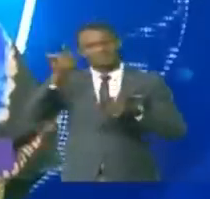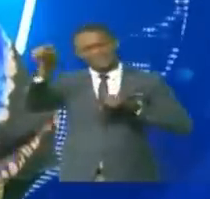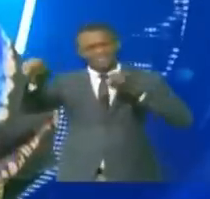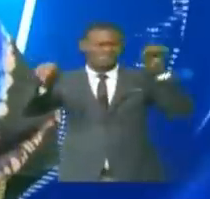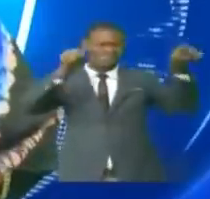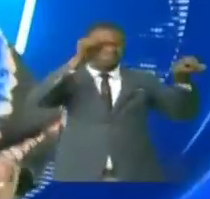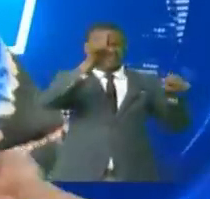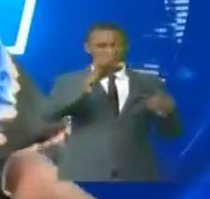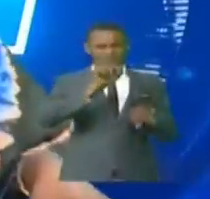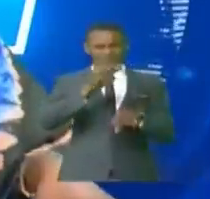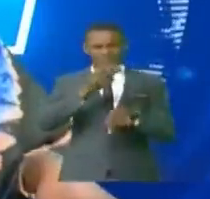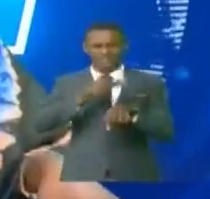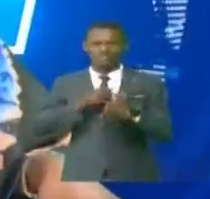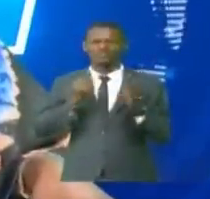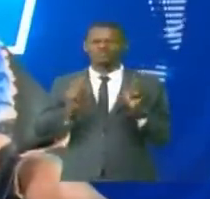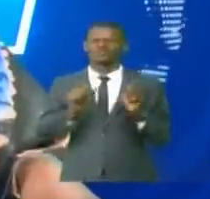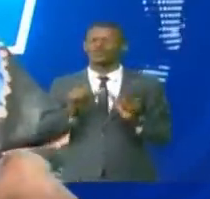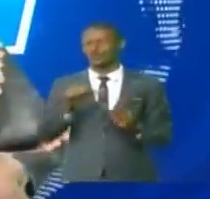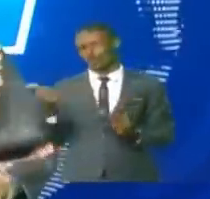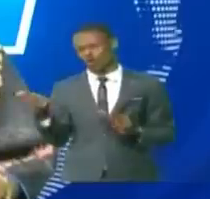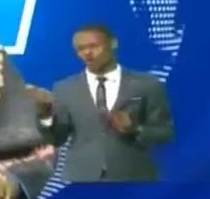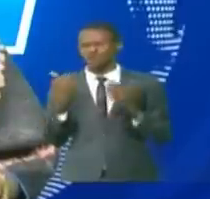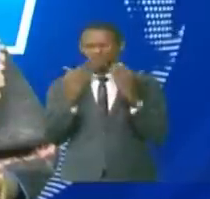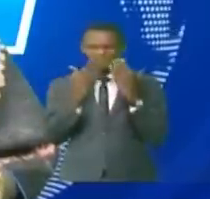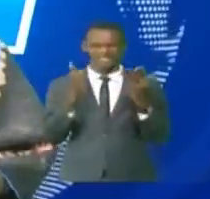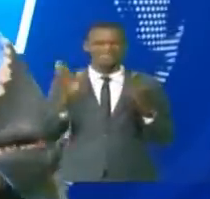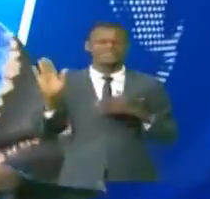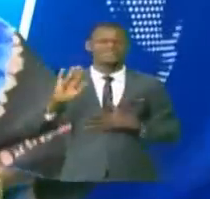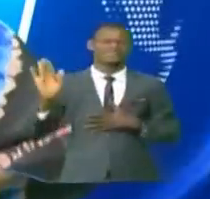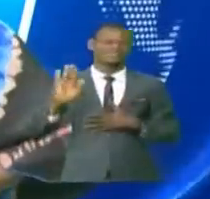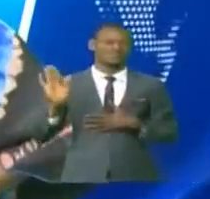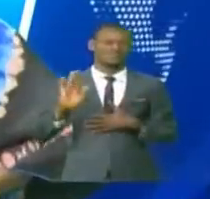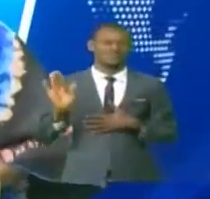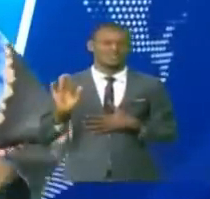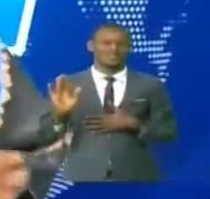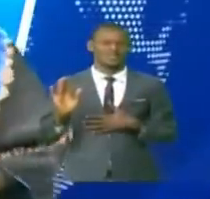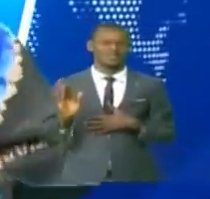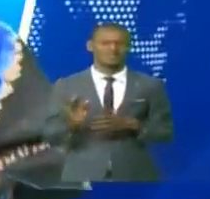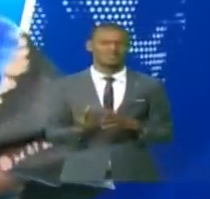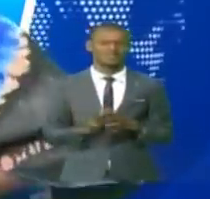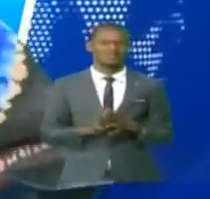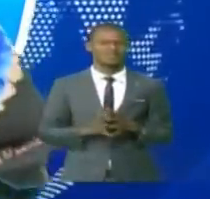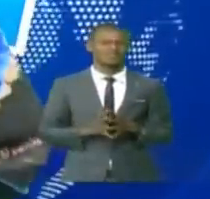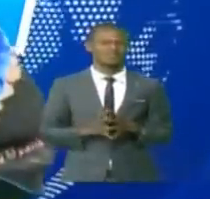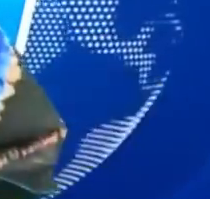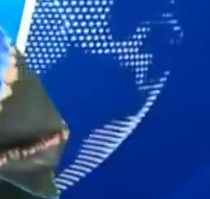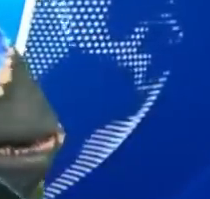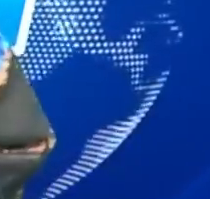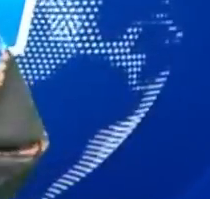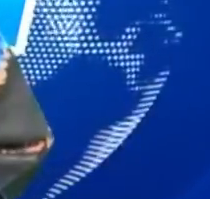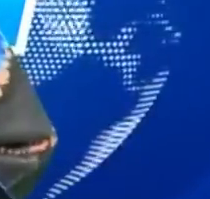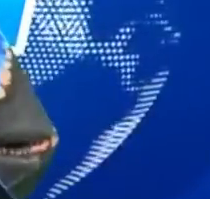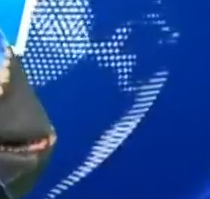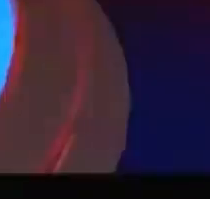de vôtre pour la suite de l'actualité. D'ici là, portez-vous bien. Excellente suite de programme à tous.